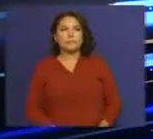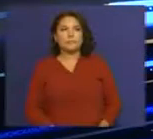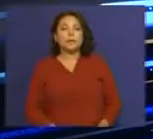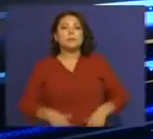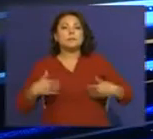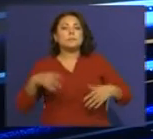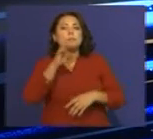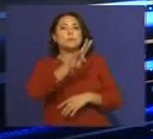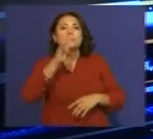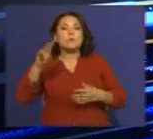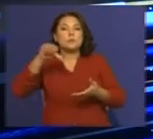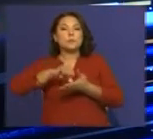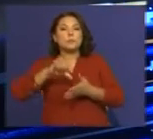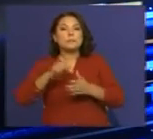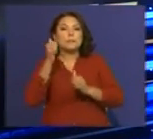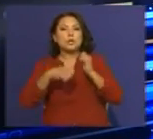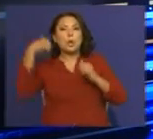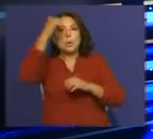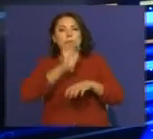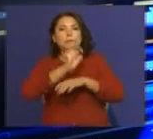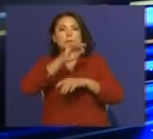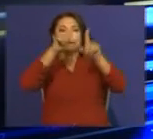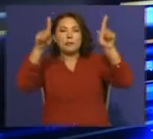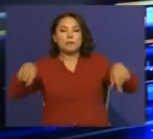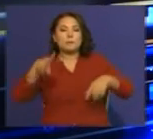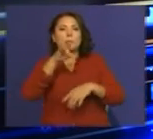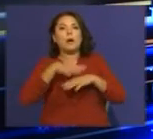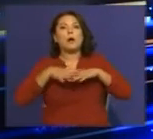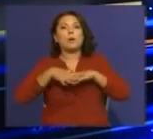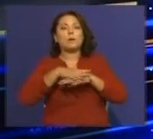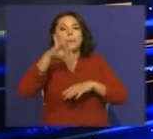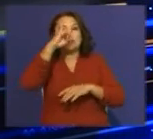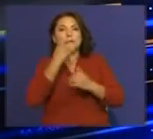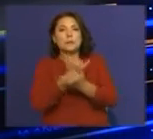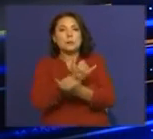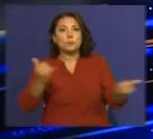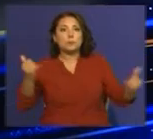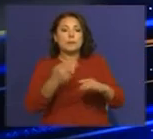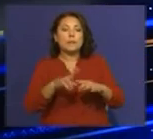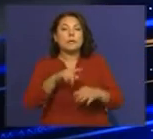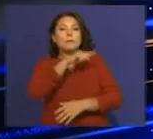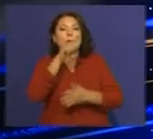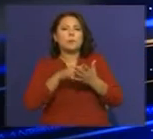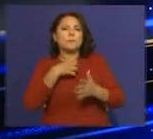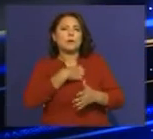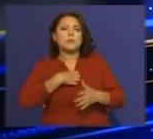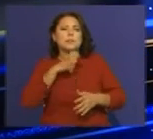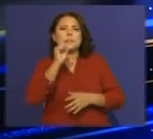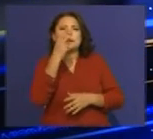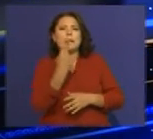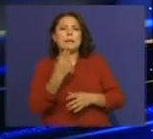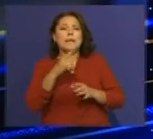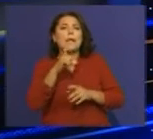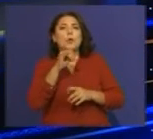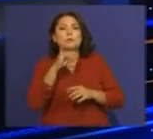Нурсултан Назарбаев выступил с ежегодным посланием народа Казахстана. Стратегический документ посвящен актуальным вопросам социально-экономического